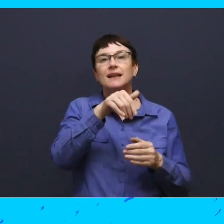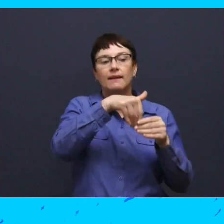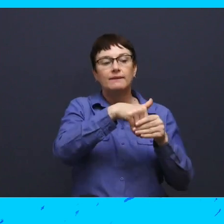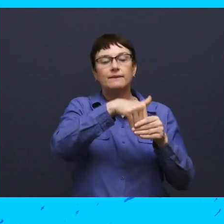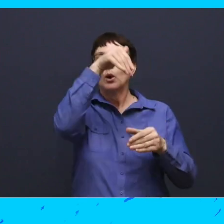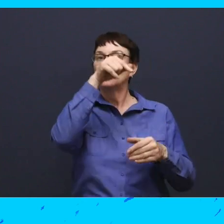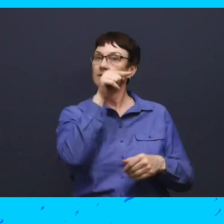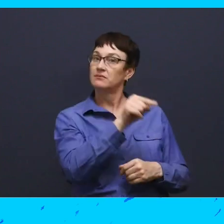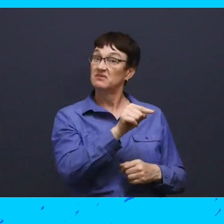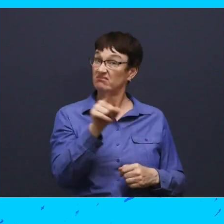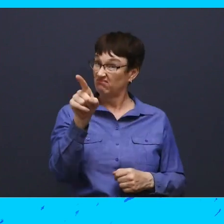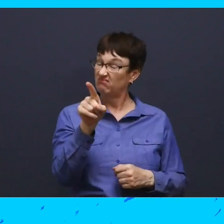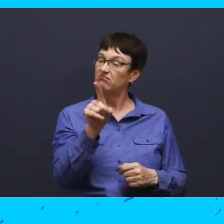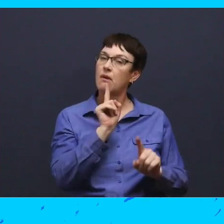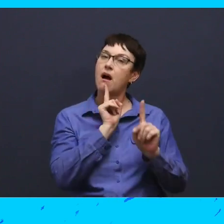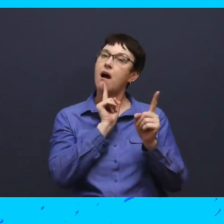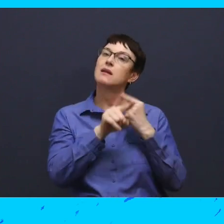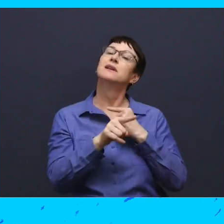de faire? La question,